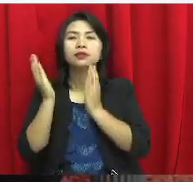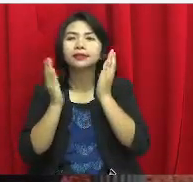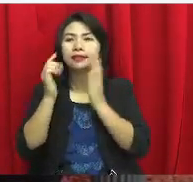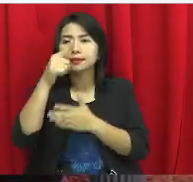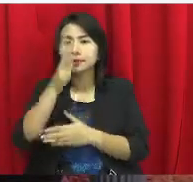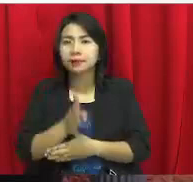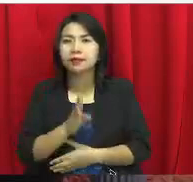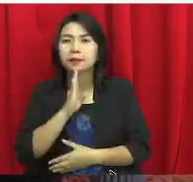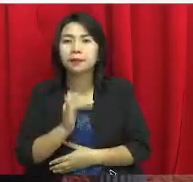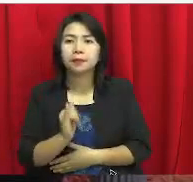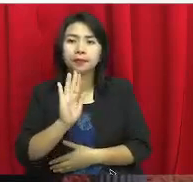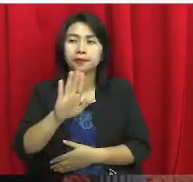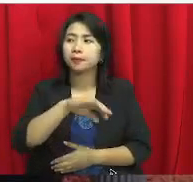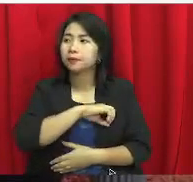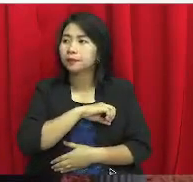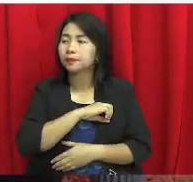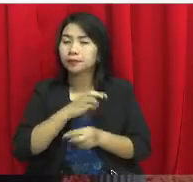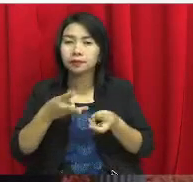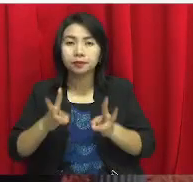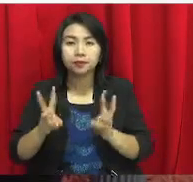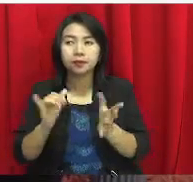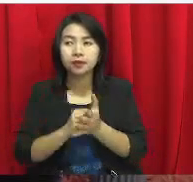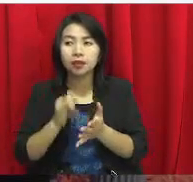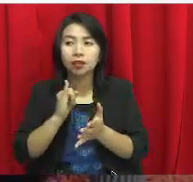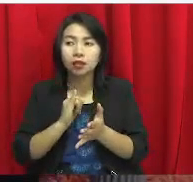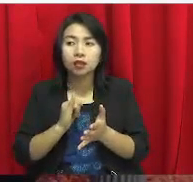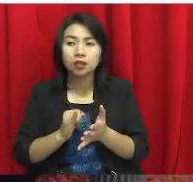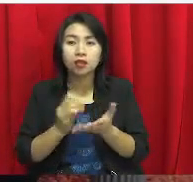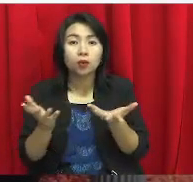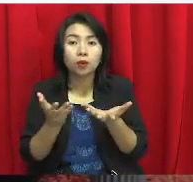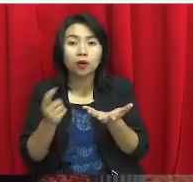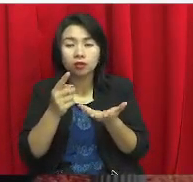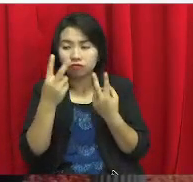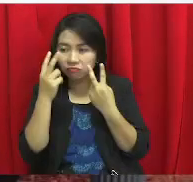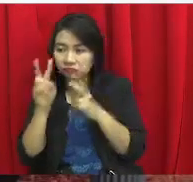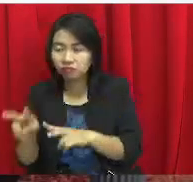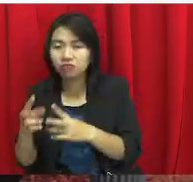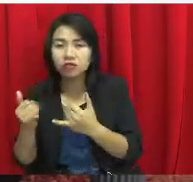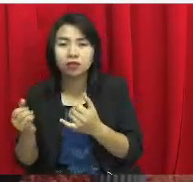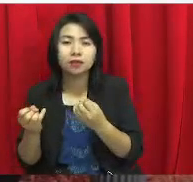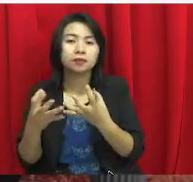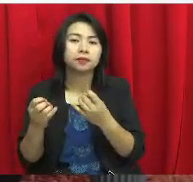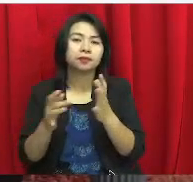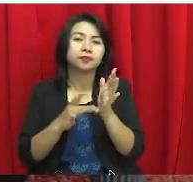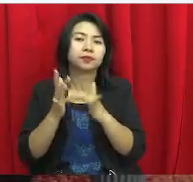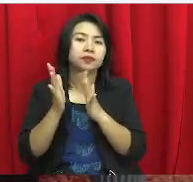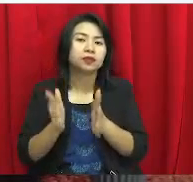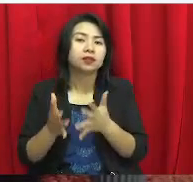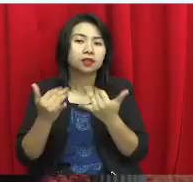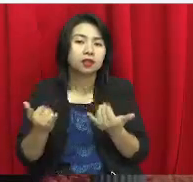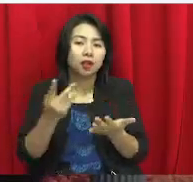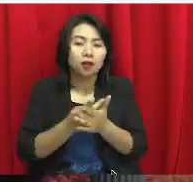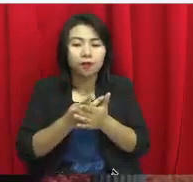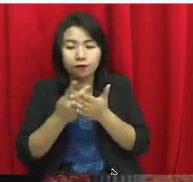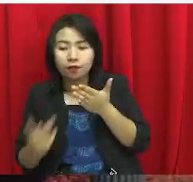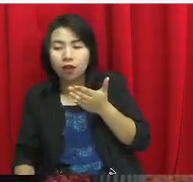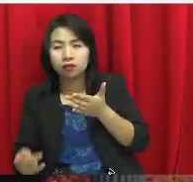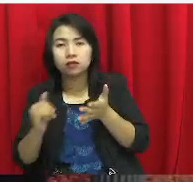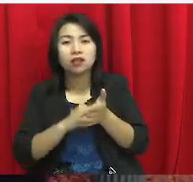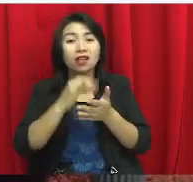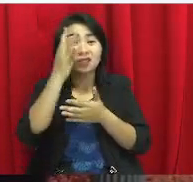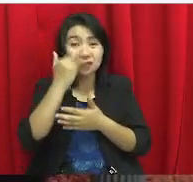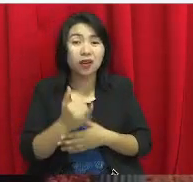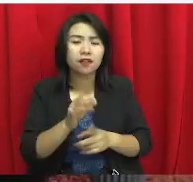by your own way, dyan po natin makikita yung maraming Kristiyano na bumabagsak. Yeah. Kaya nga usong-uso sa